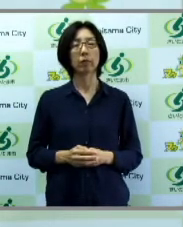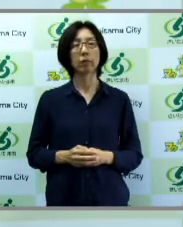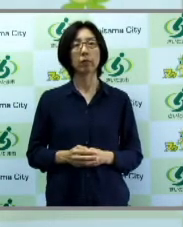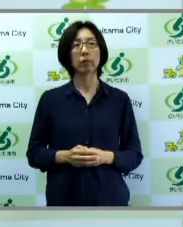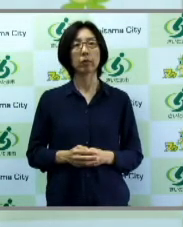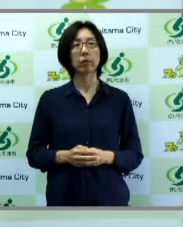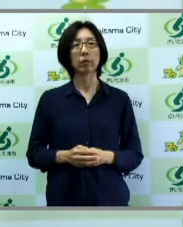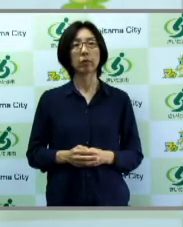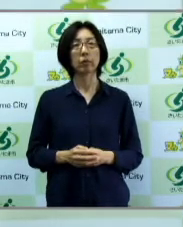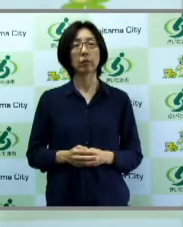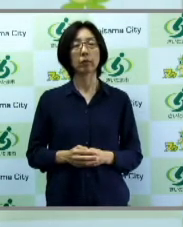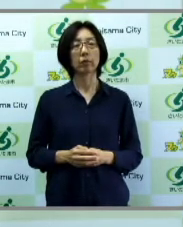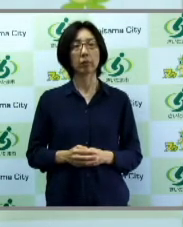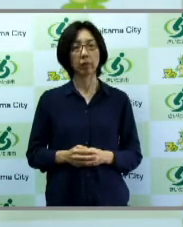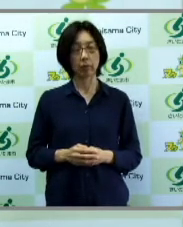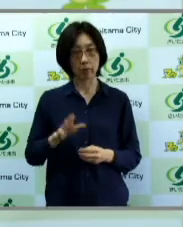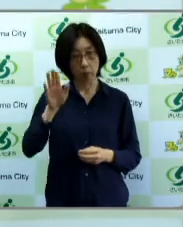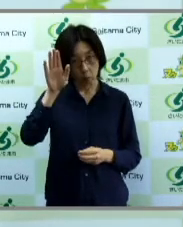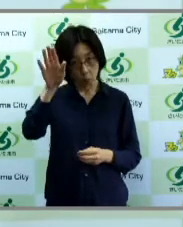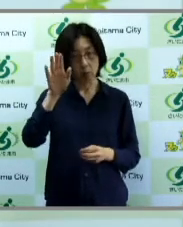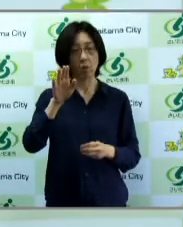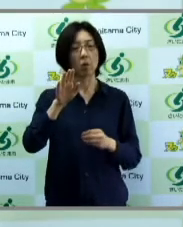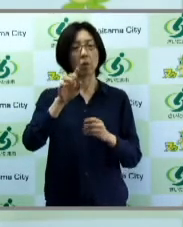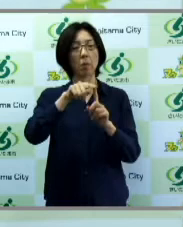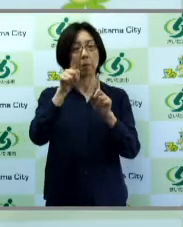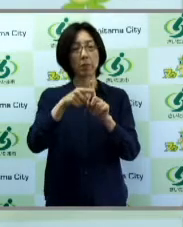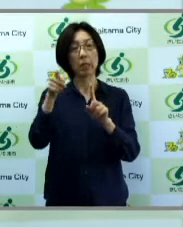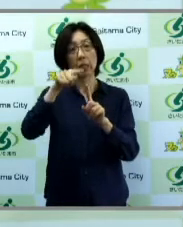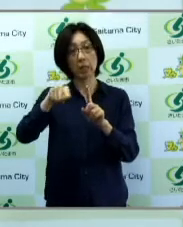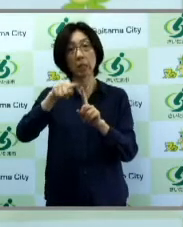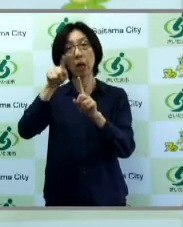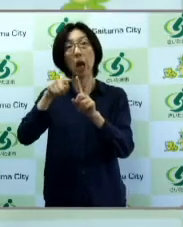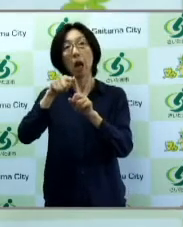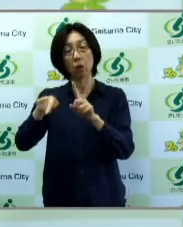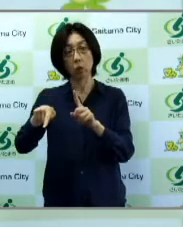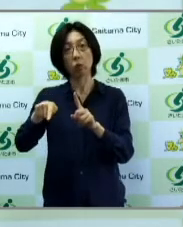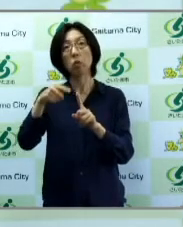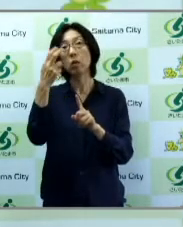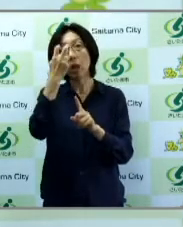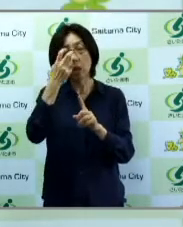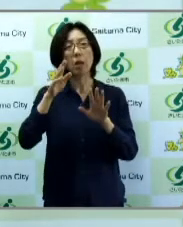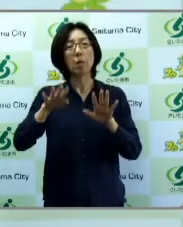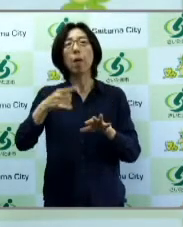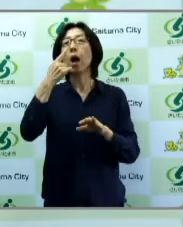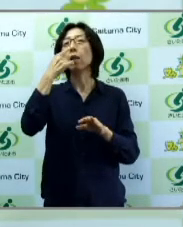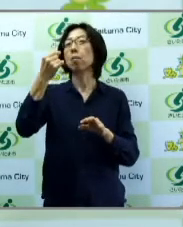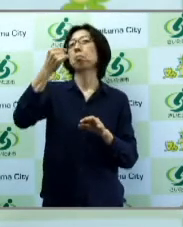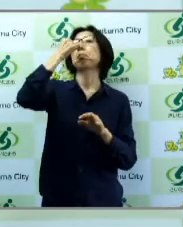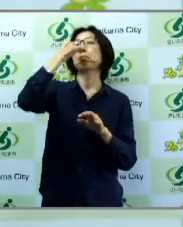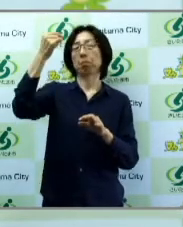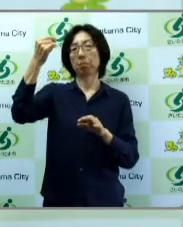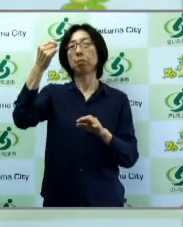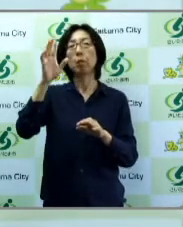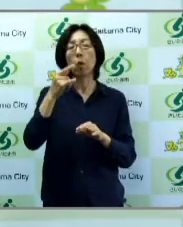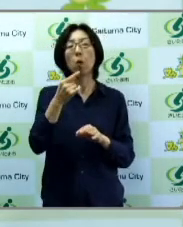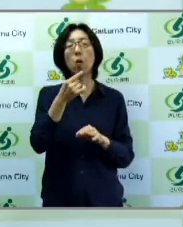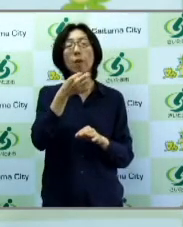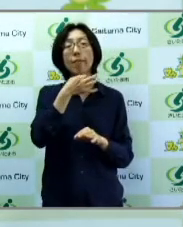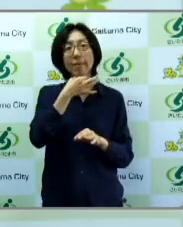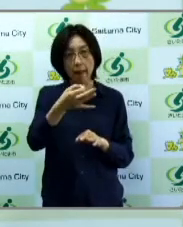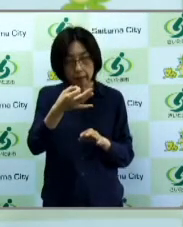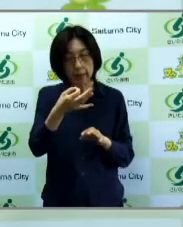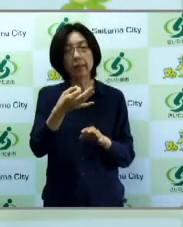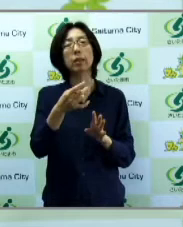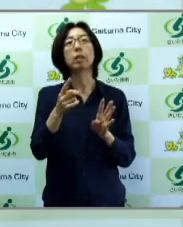ですね、PCR 検査、唾液を活用した PCR 検査であるとか、あるいは抗原検査、あるいは